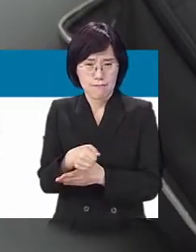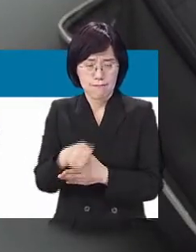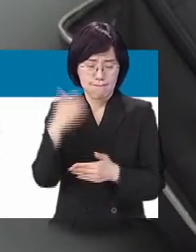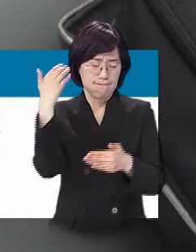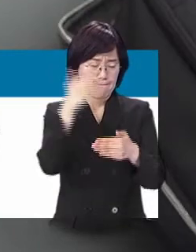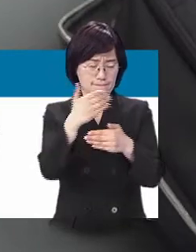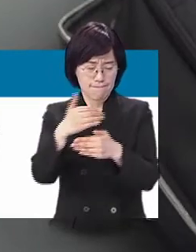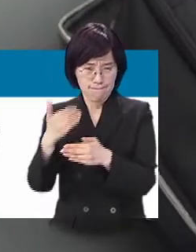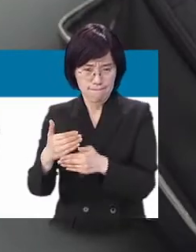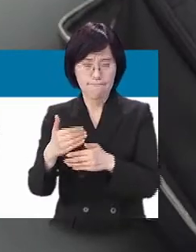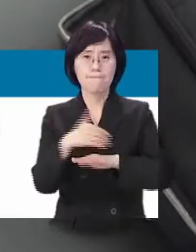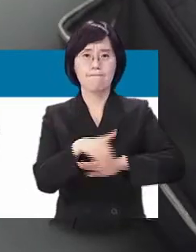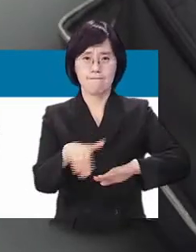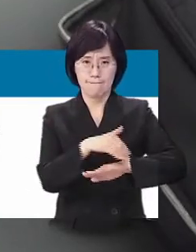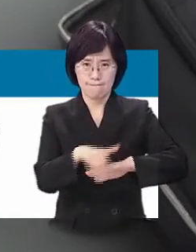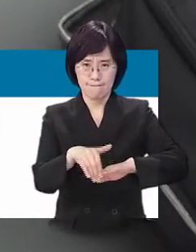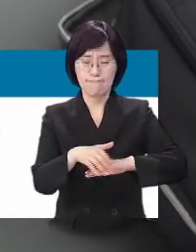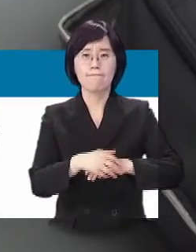방역 소독과